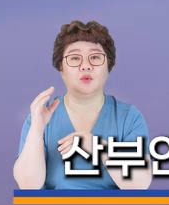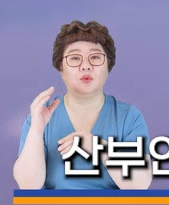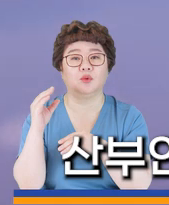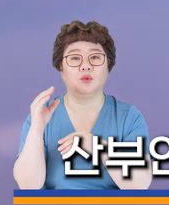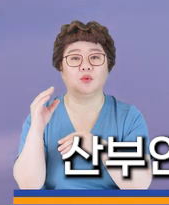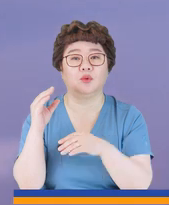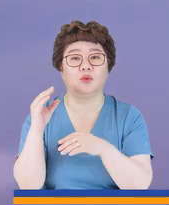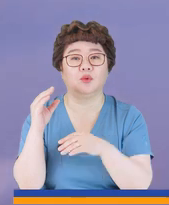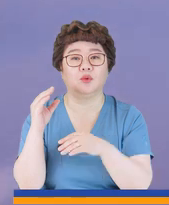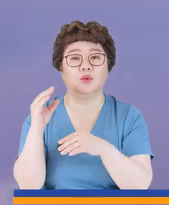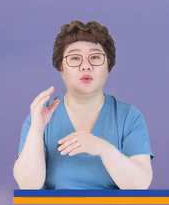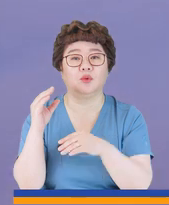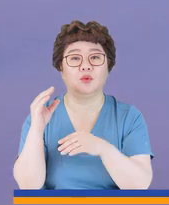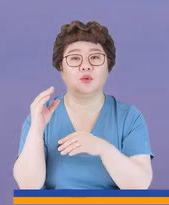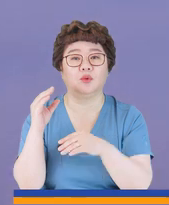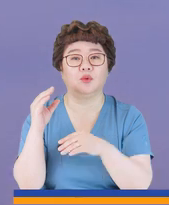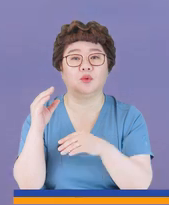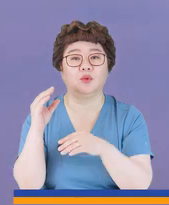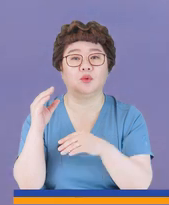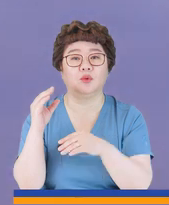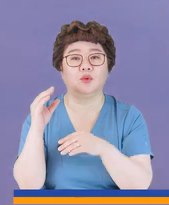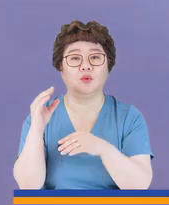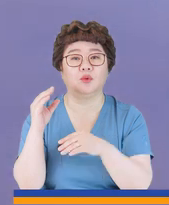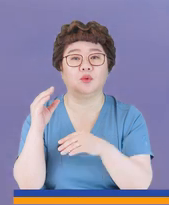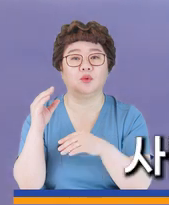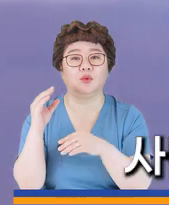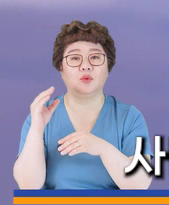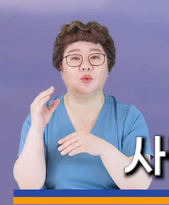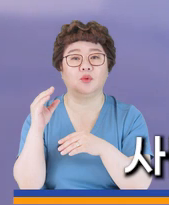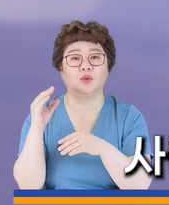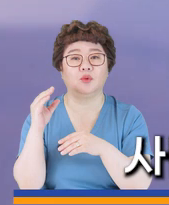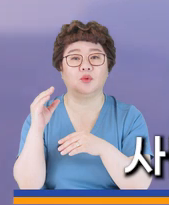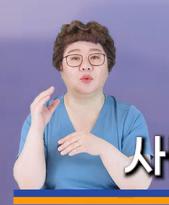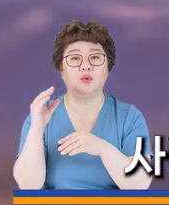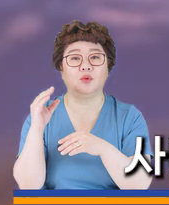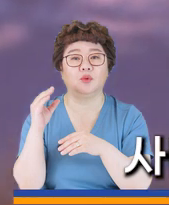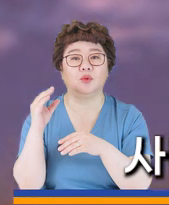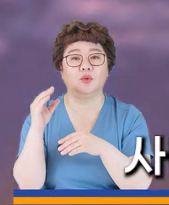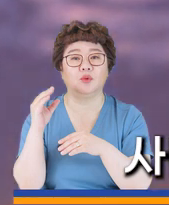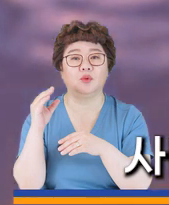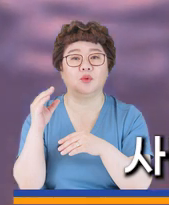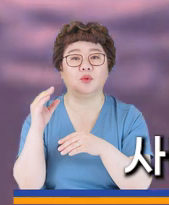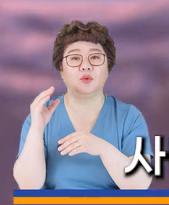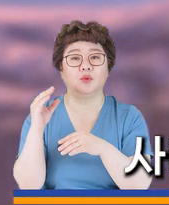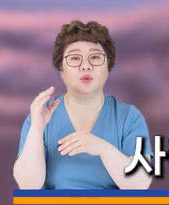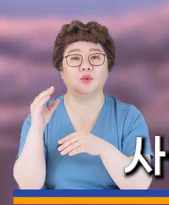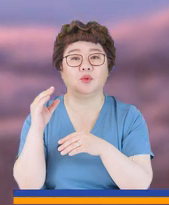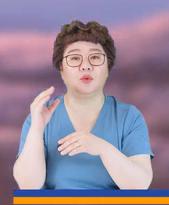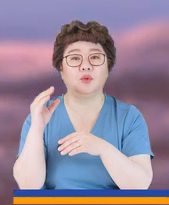있습니다. 성을 사람을 살리는 도구로 사용하지, 사람을 죽이는 무기로 사용하지 않았으면